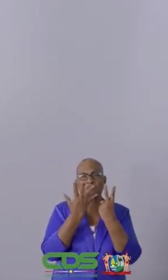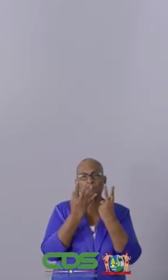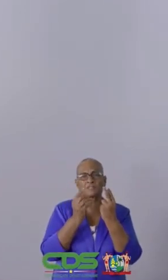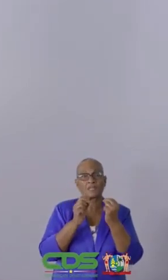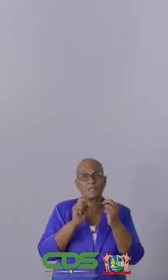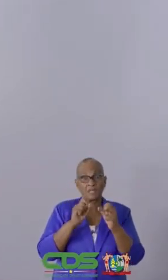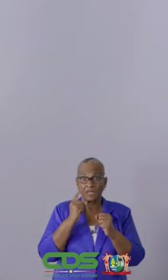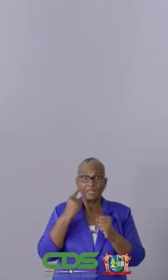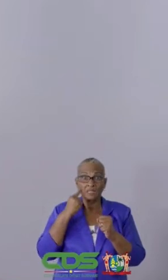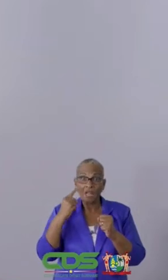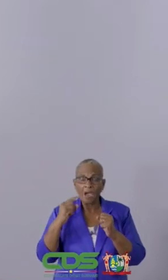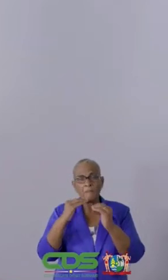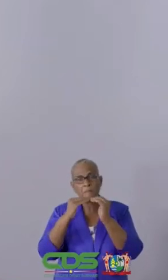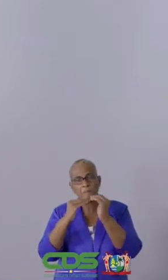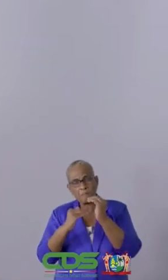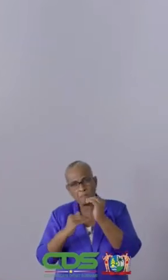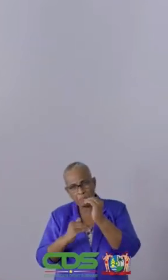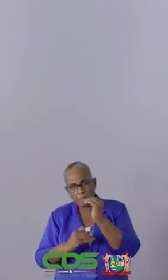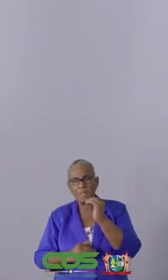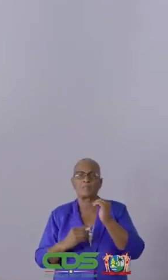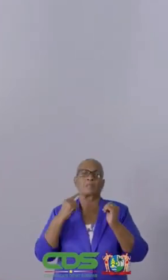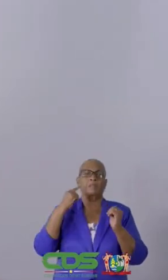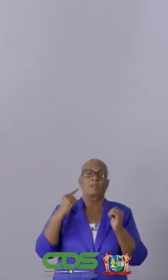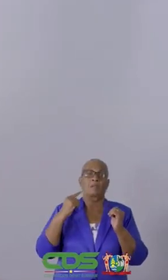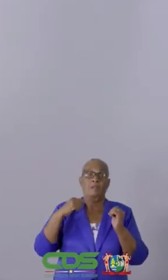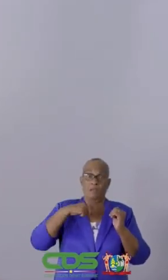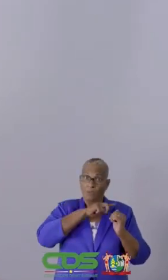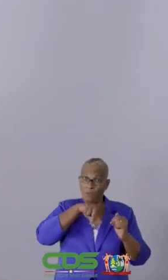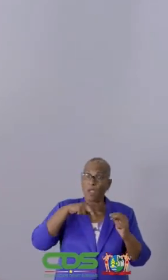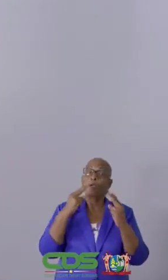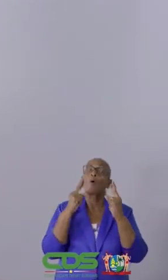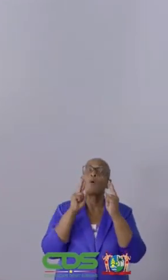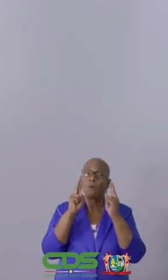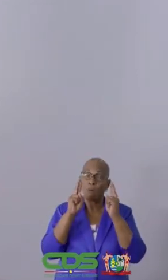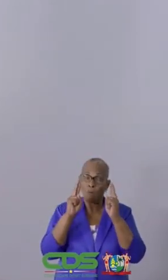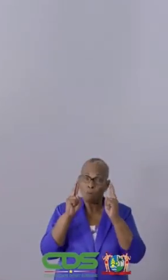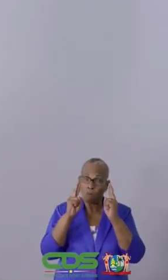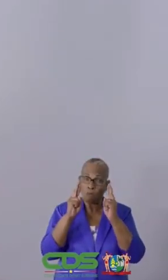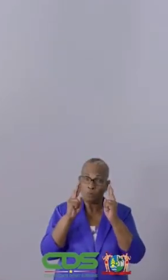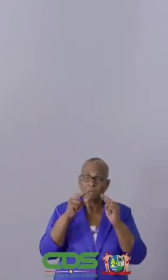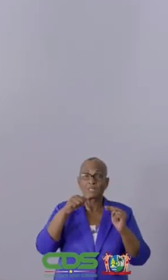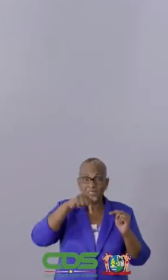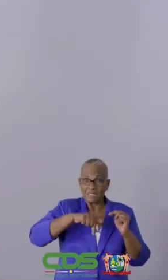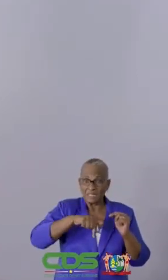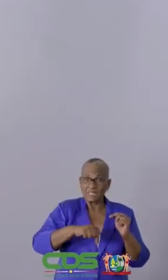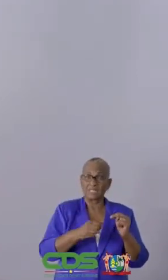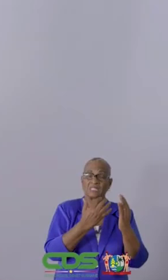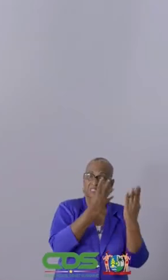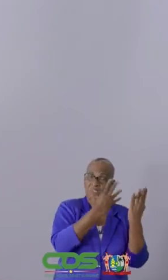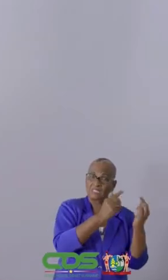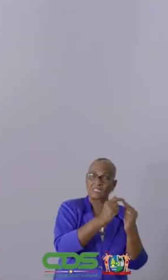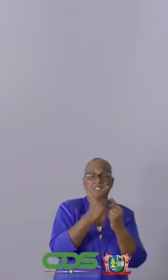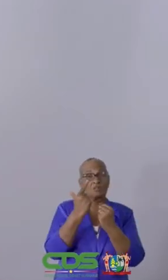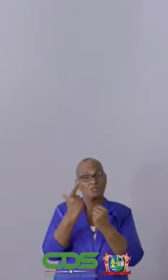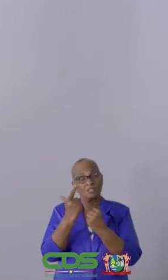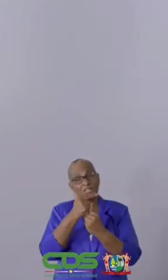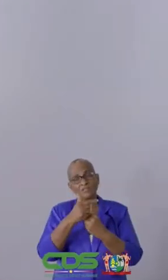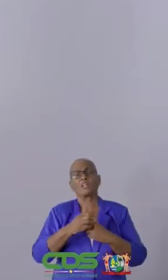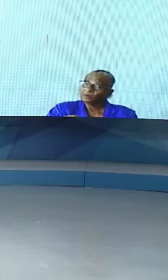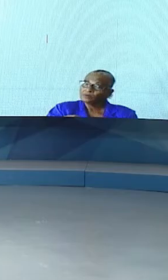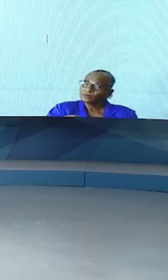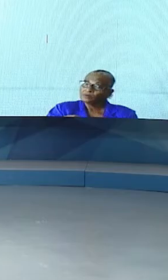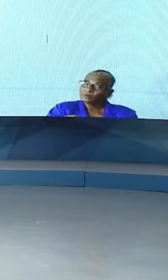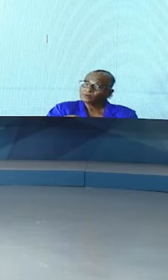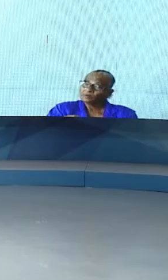nieuwe gevallen per dag. Wij hopen dat dit beeld zich de komende 7 tot 10 dagen